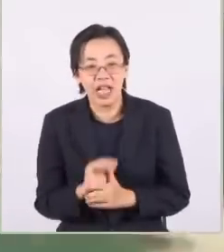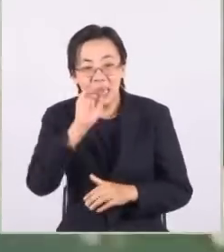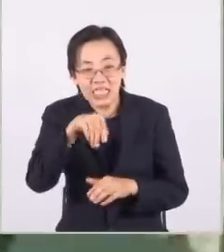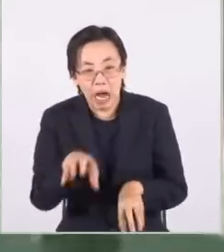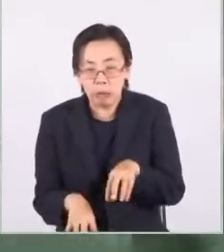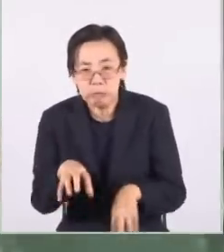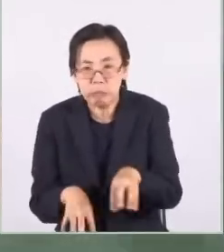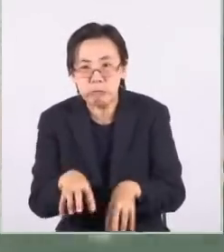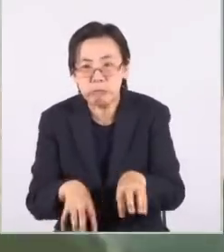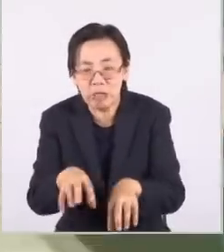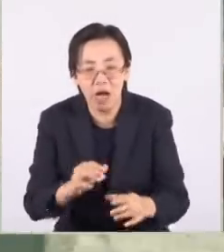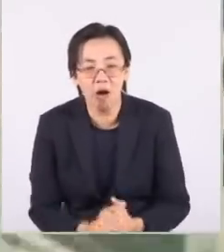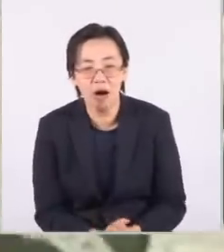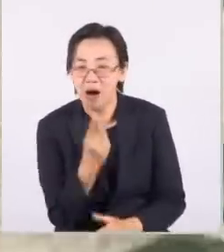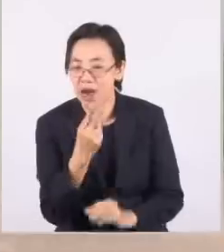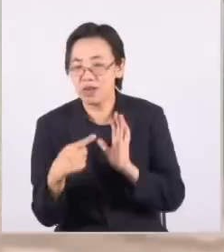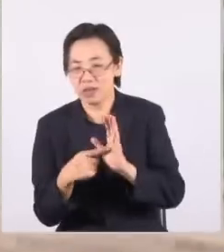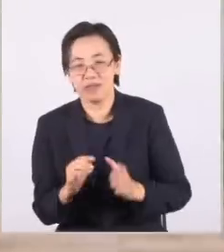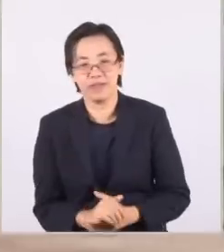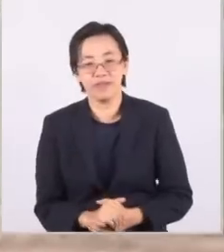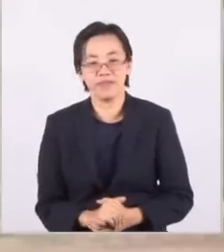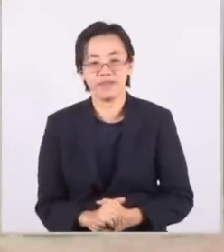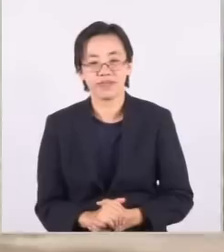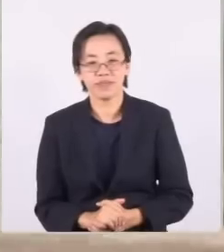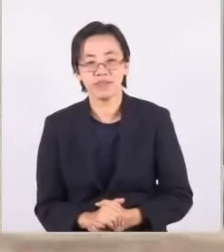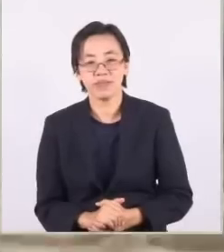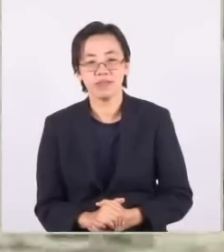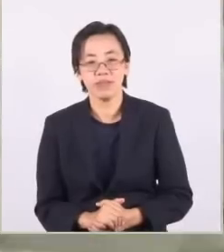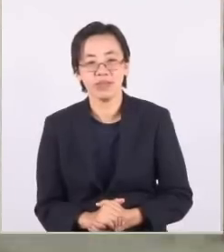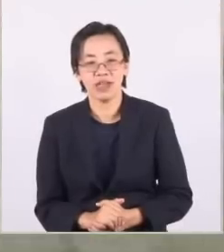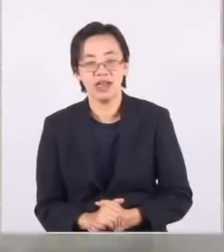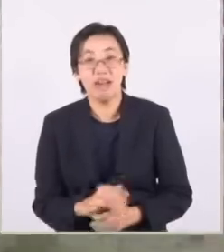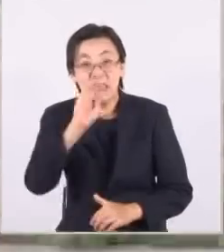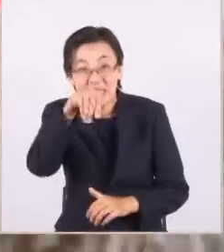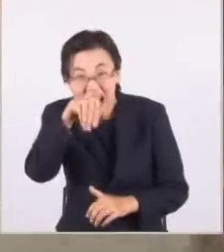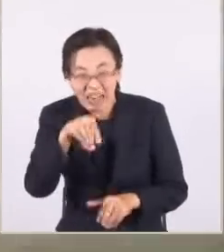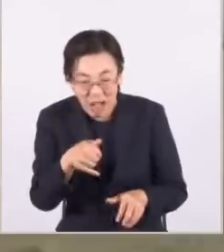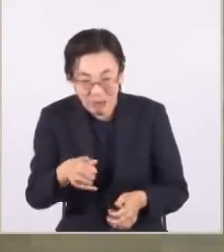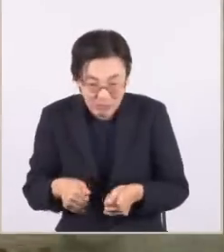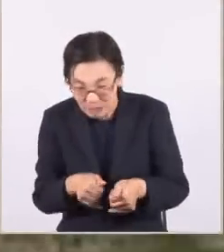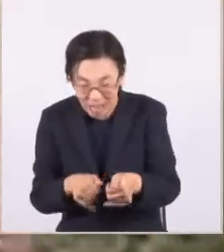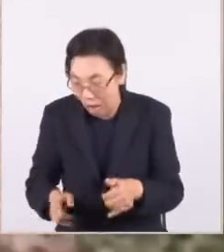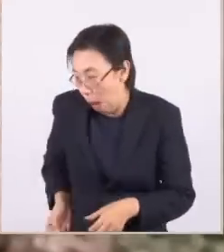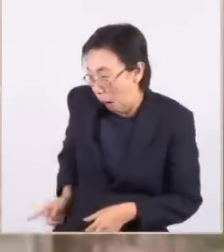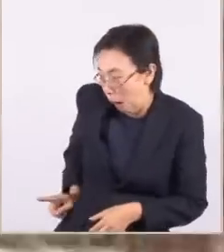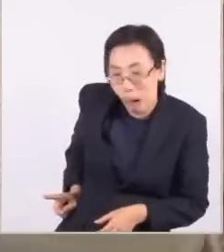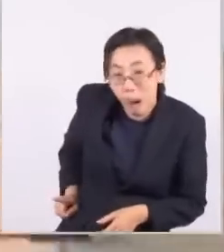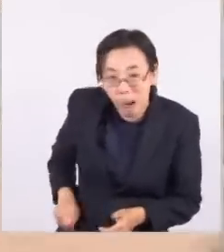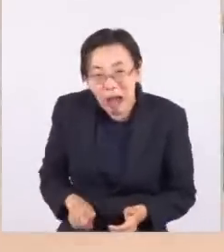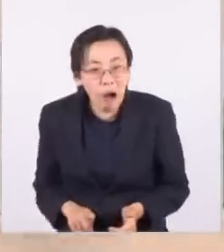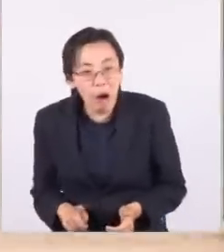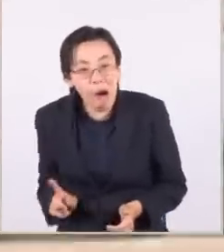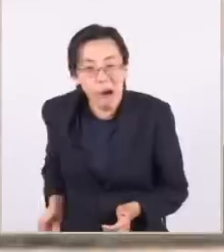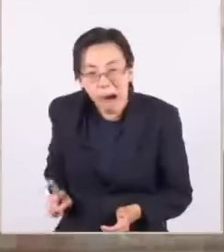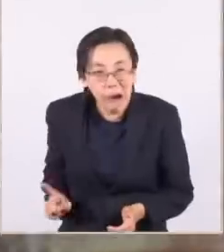ง ดูช้างชี้จริง ๆค่ะนี่ค่ะวิ่งหนีหางจุกตูดมันก็ไม่จุกตูดห